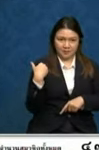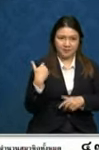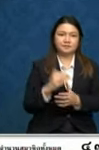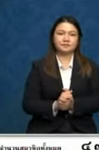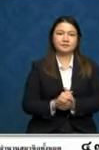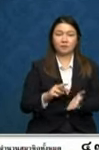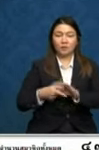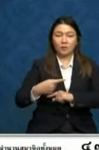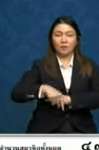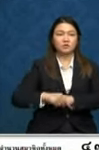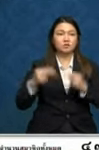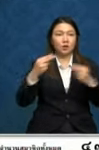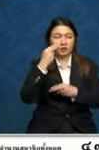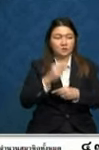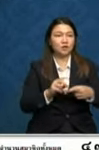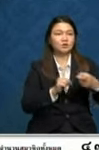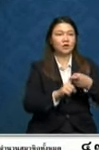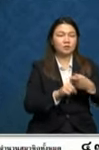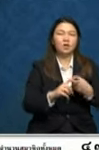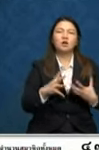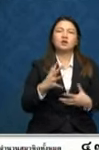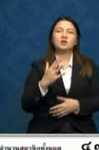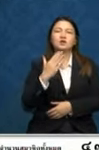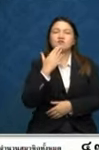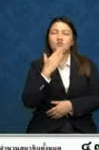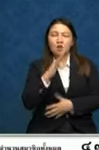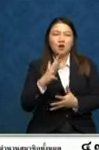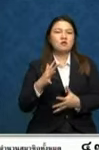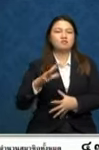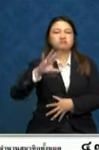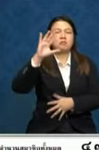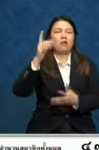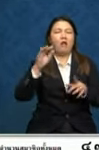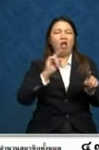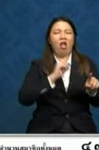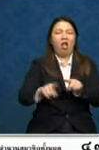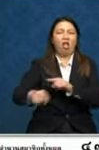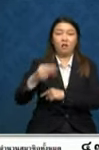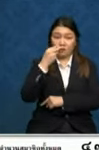สงครามยูเครนรัสเซียสงครามตะวันออกกลางเขารู้หมด